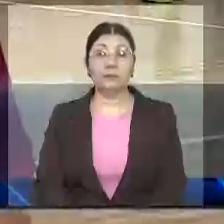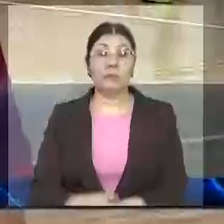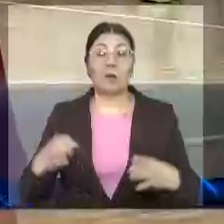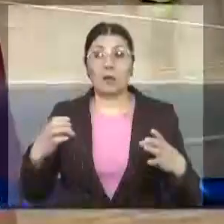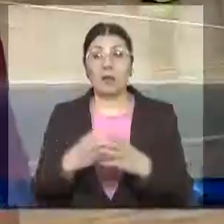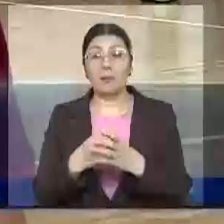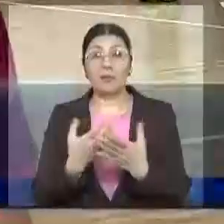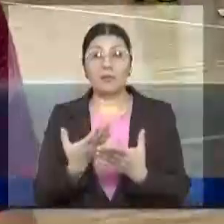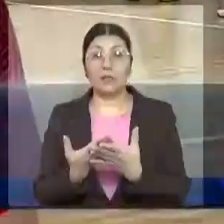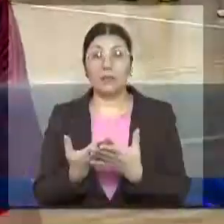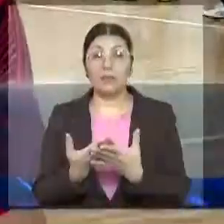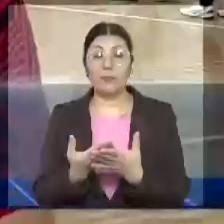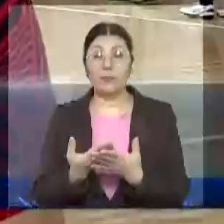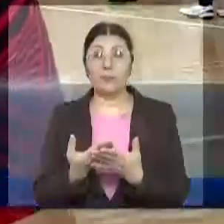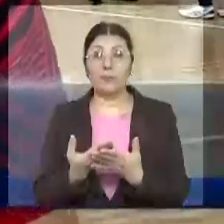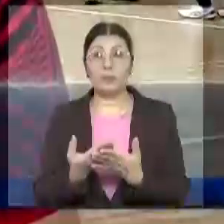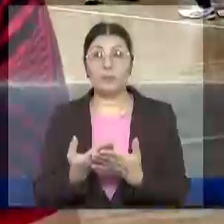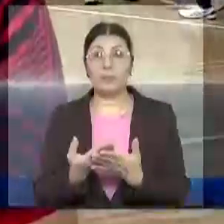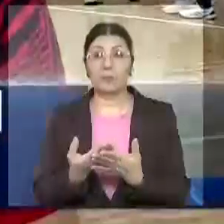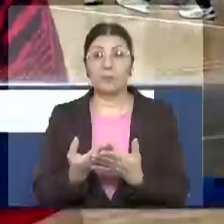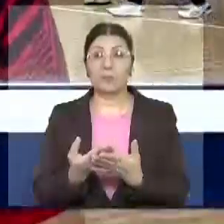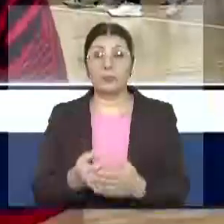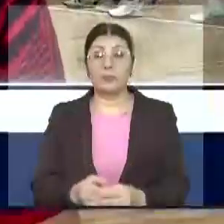командасына келетін болсақ, олар жалпы